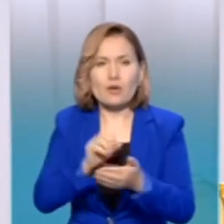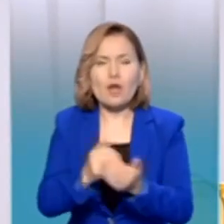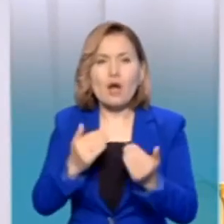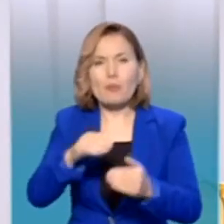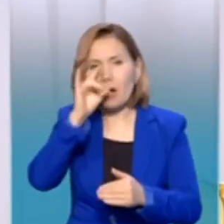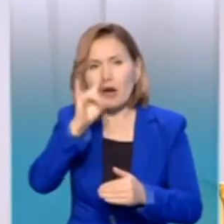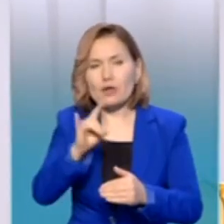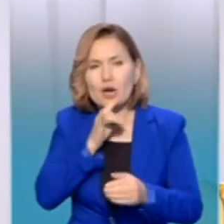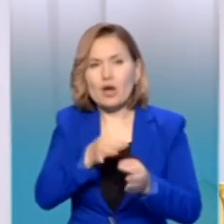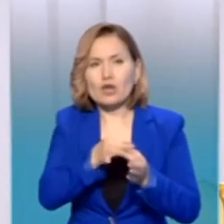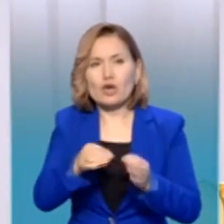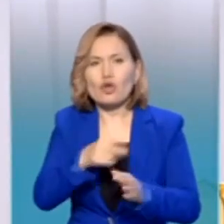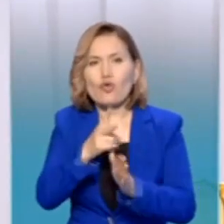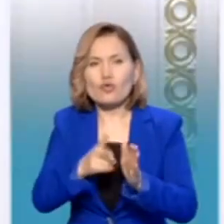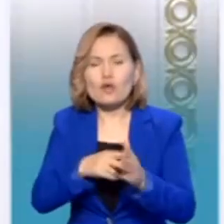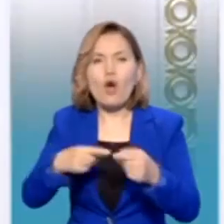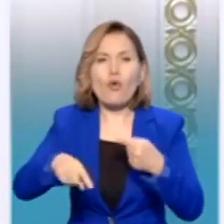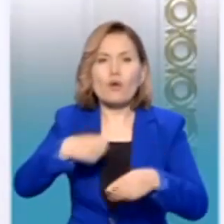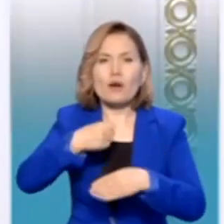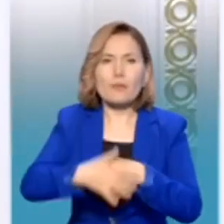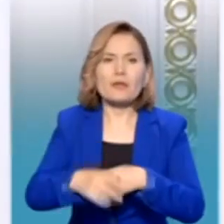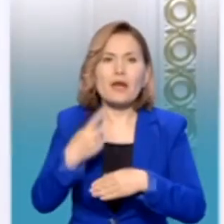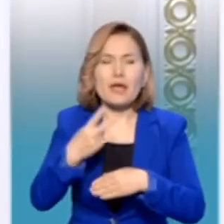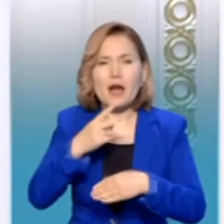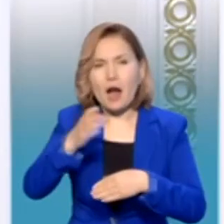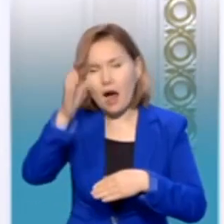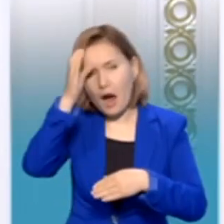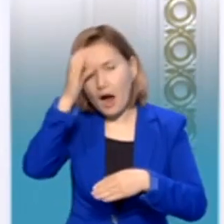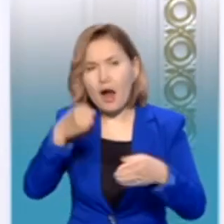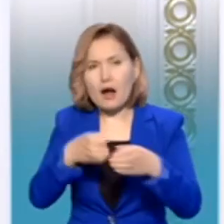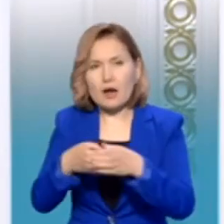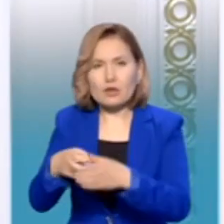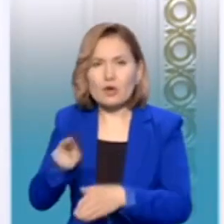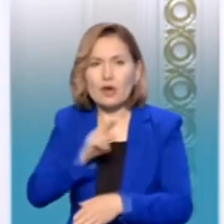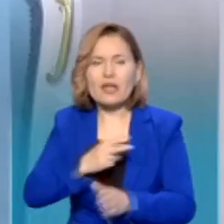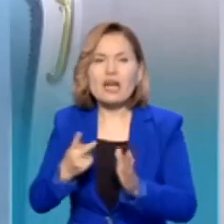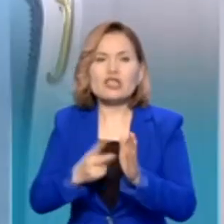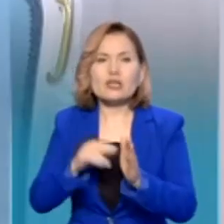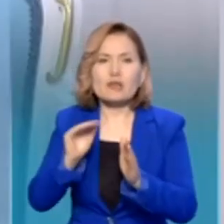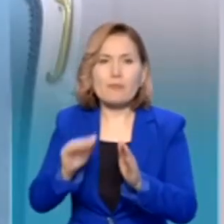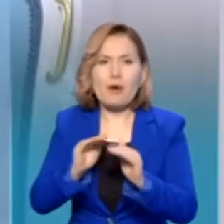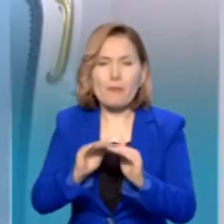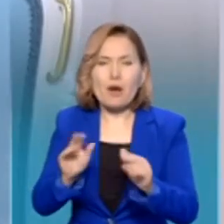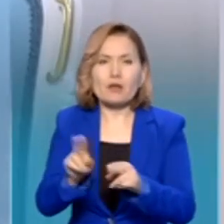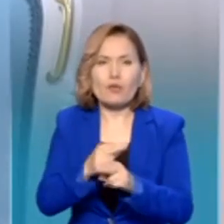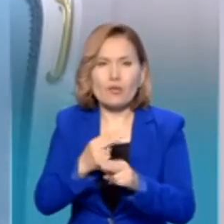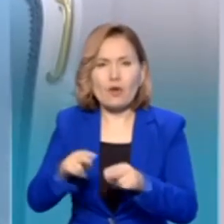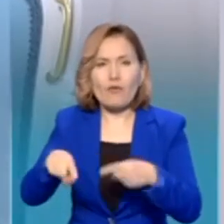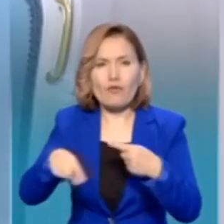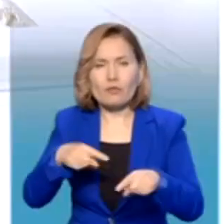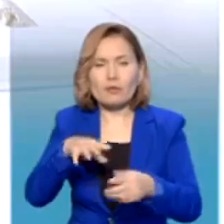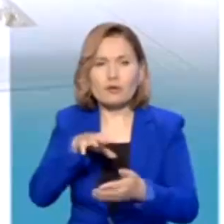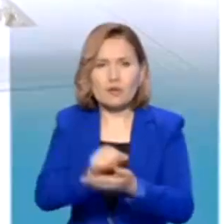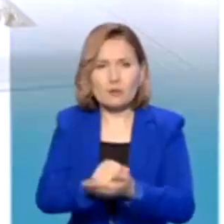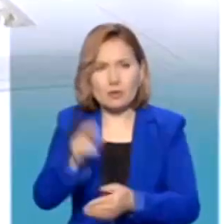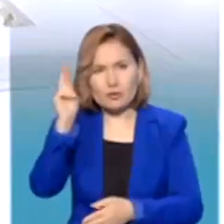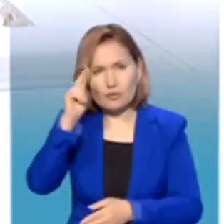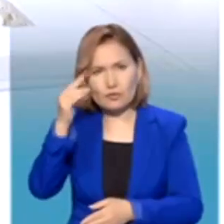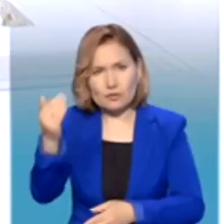елімізде 17 футбол орталығы және 2 академия жұмыс істейді. Онда 7 мыңнан астам бала жаттығып жүр.